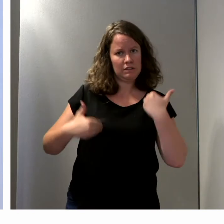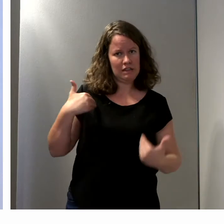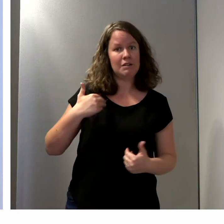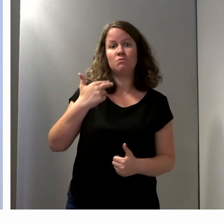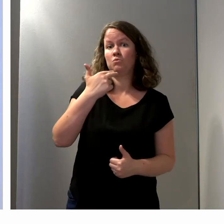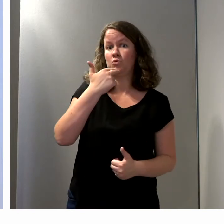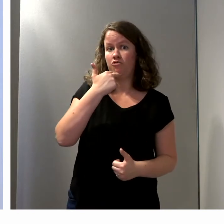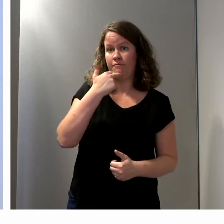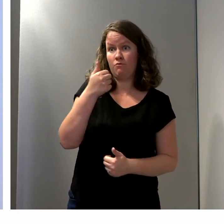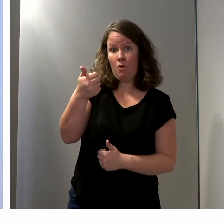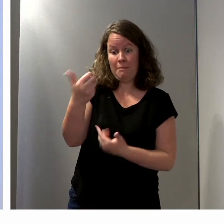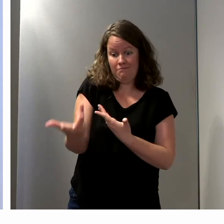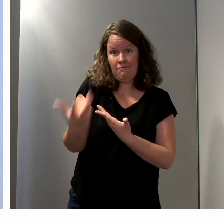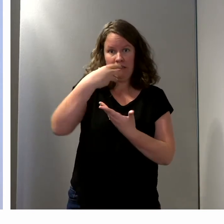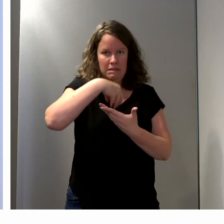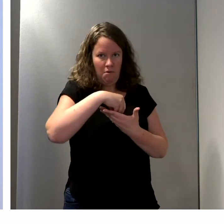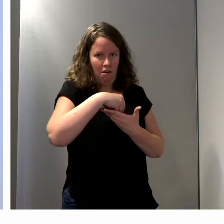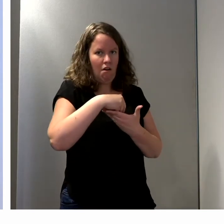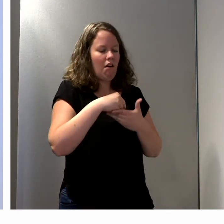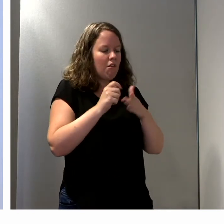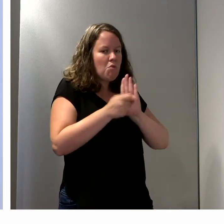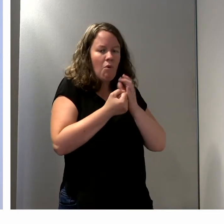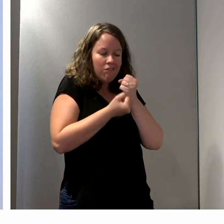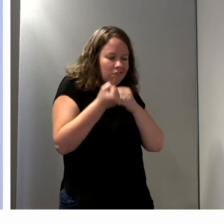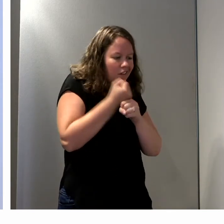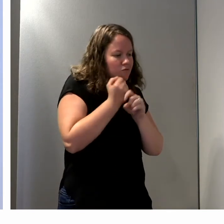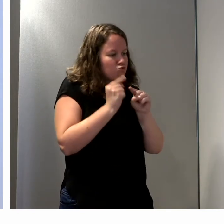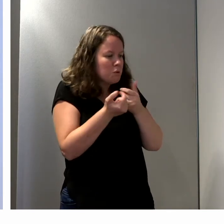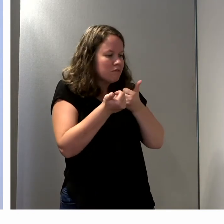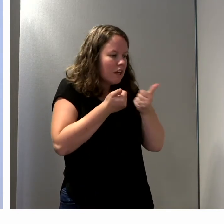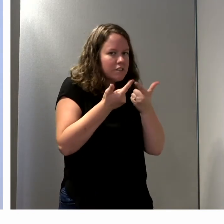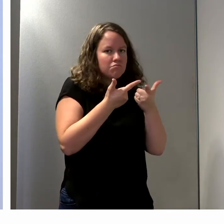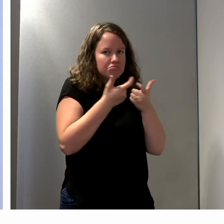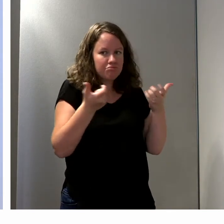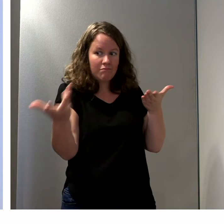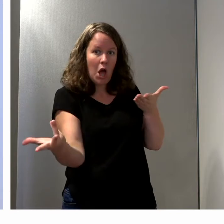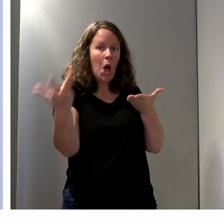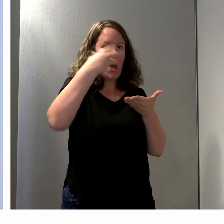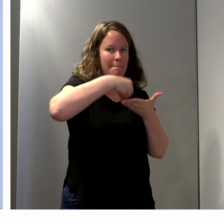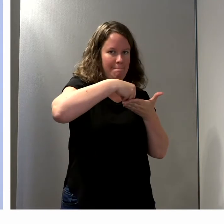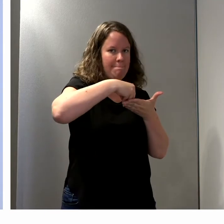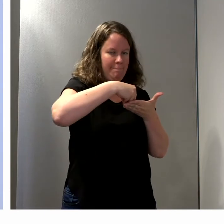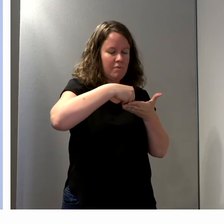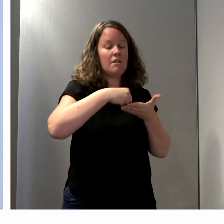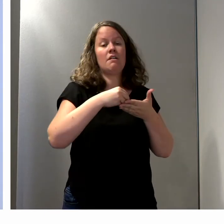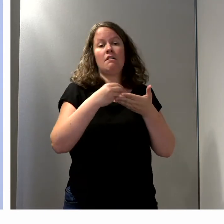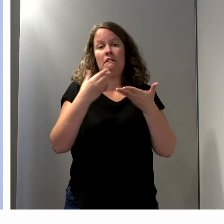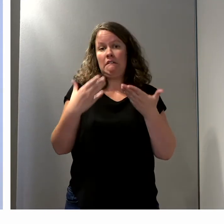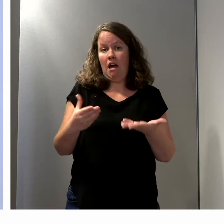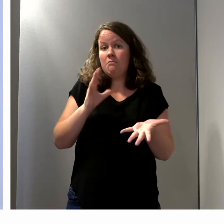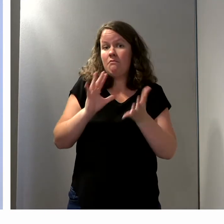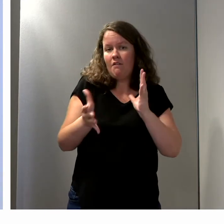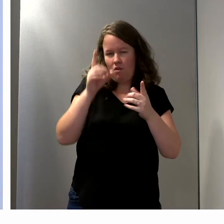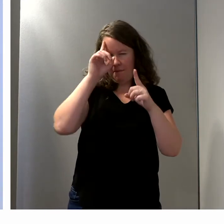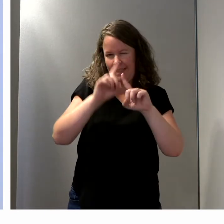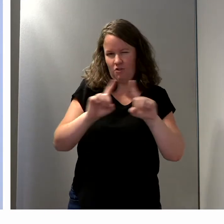de produits ou de services. En fait, là, moi, je ne suis pas forcément complètement d'accord avec ça. Et je vais reprendre l'exemple d'un